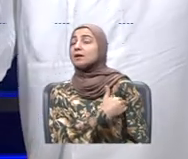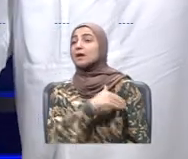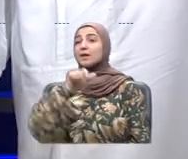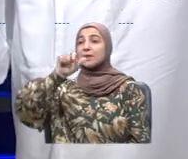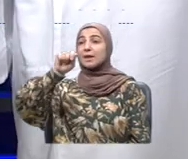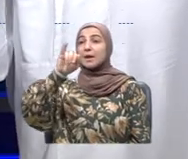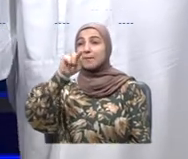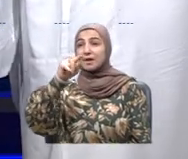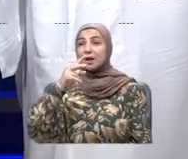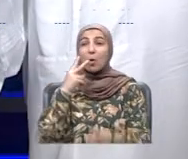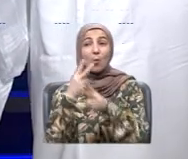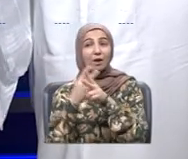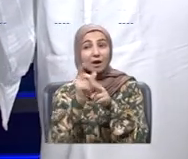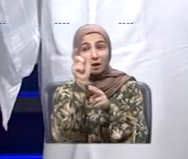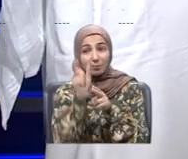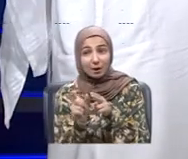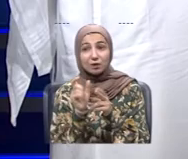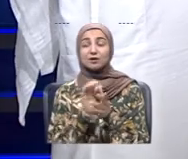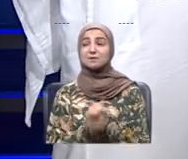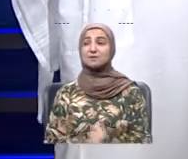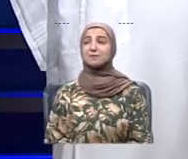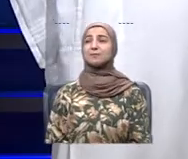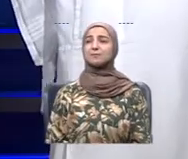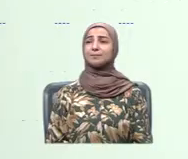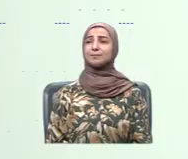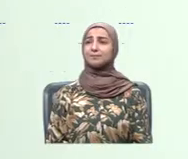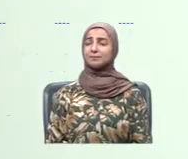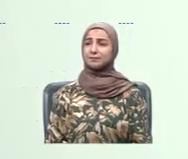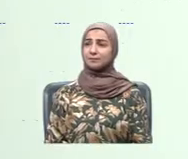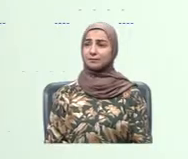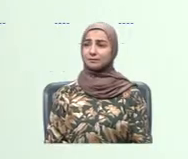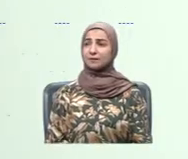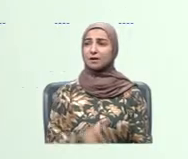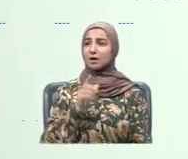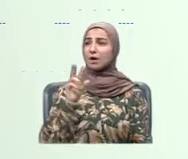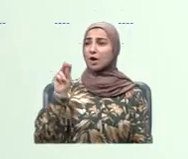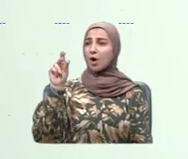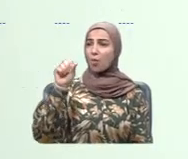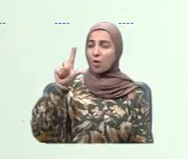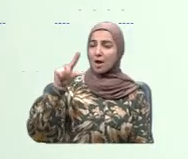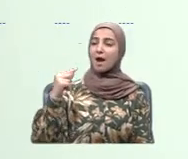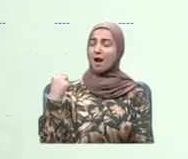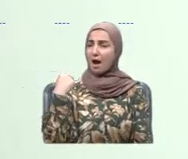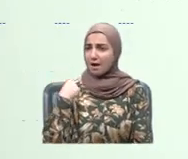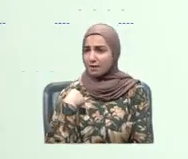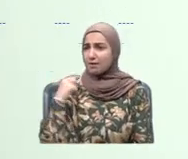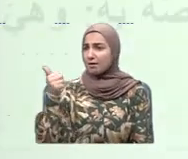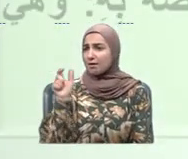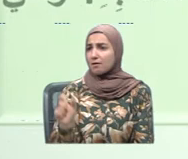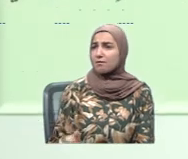ضمير المتكلم في هذا المقطع؟ ضمير المتكلم الذي يمثله قوله أنا حينما